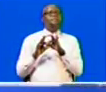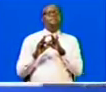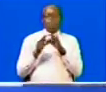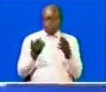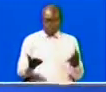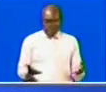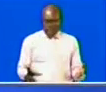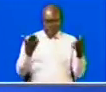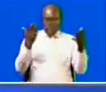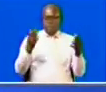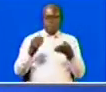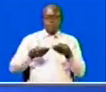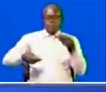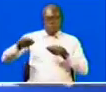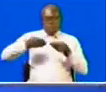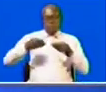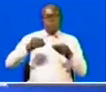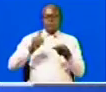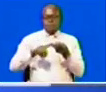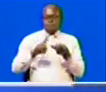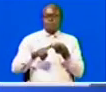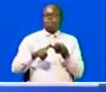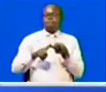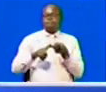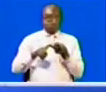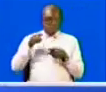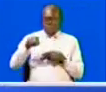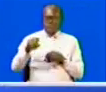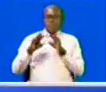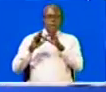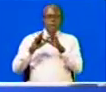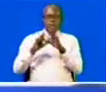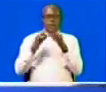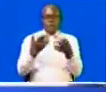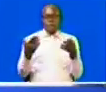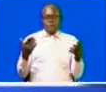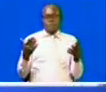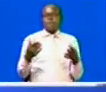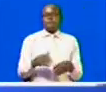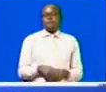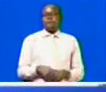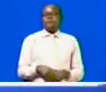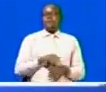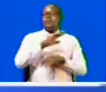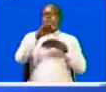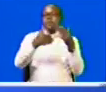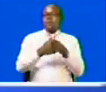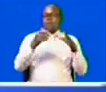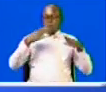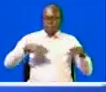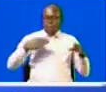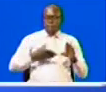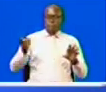enhance the economic activity around this cultural event. Watu wetu wote